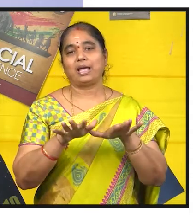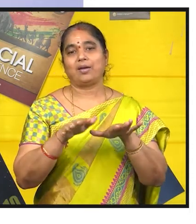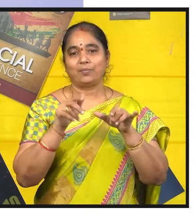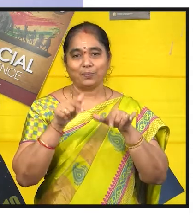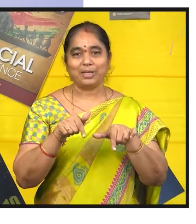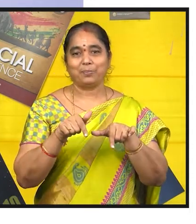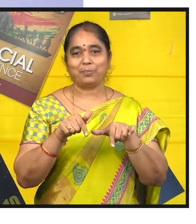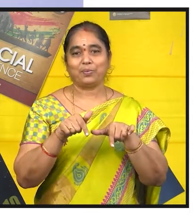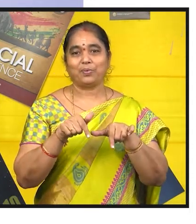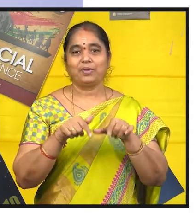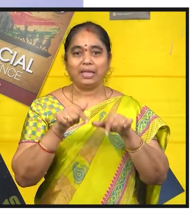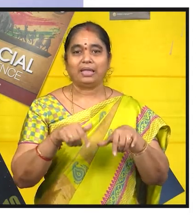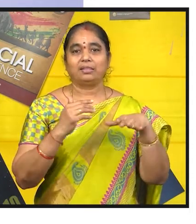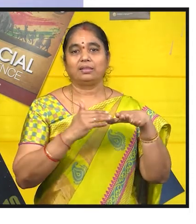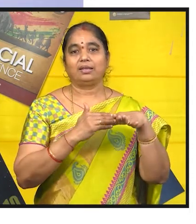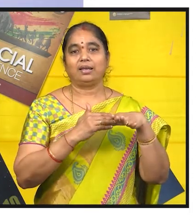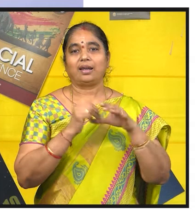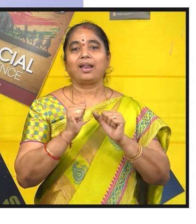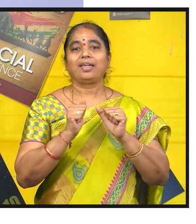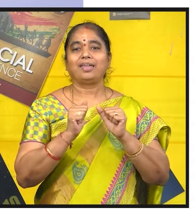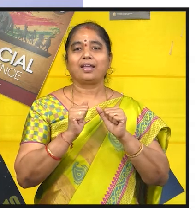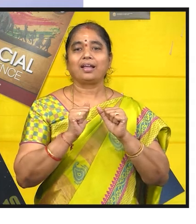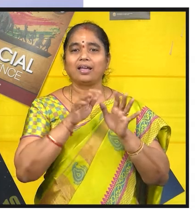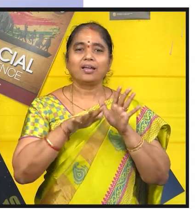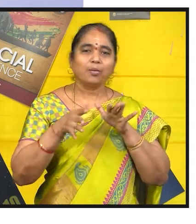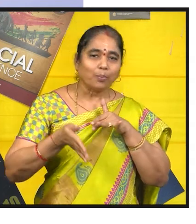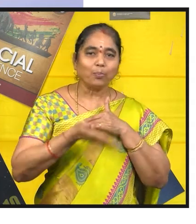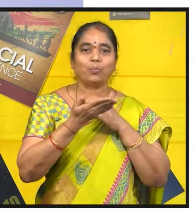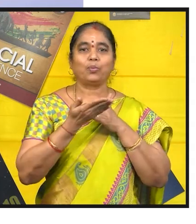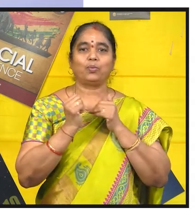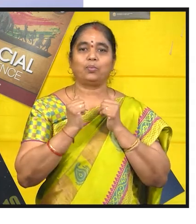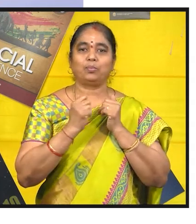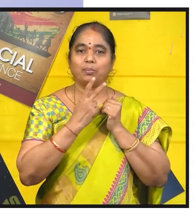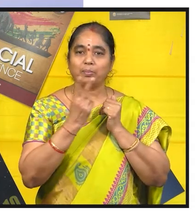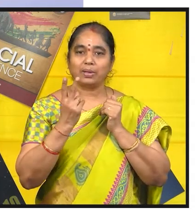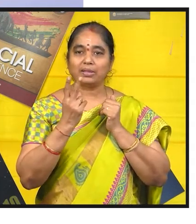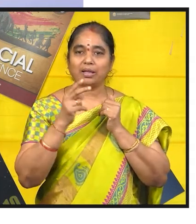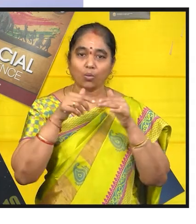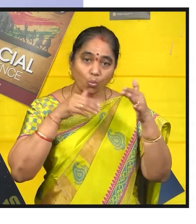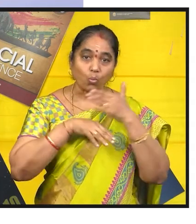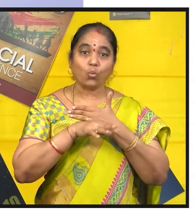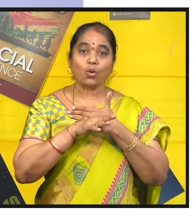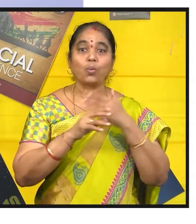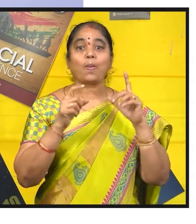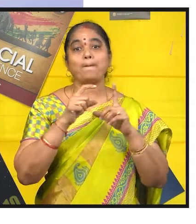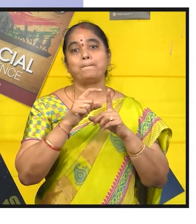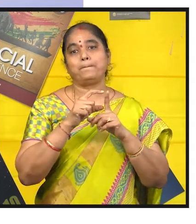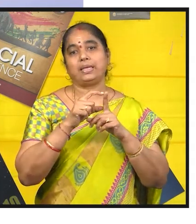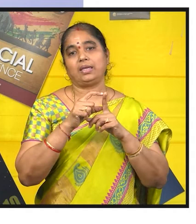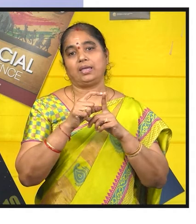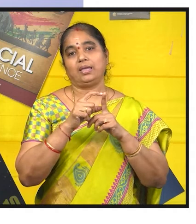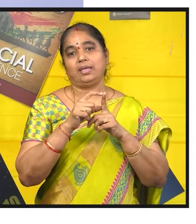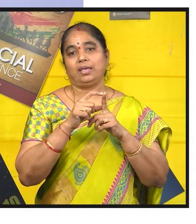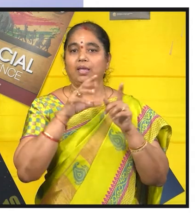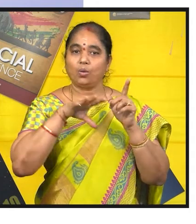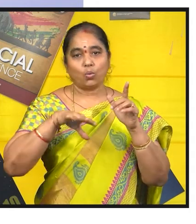இருக்கிறது. இப்போ இந்த எலக்ட்ரான் எந்த கூட்டுக்கு போகும் அப்படின்னு சொல்லி பார்த்தீங்கன்னு சொன்னால் உள்கூடு பிக்கு